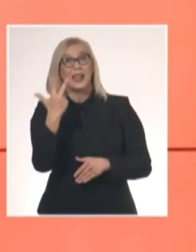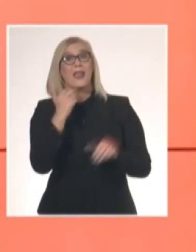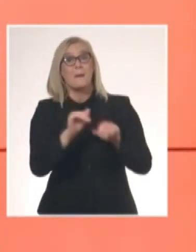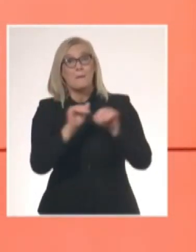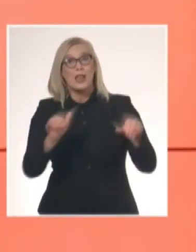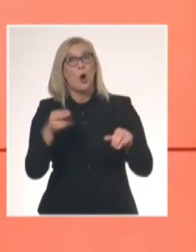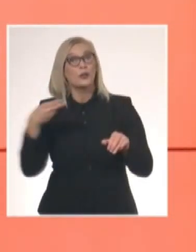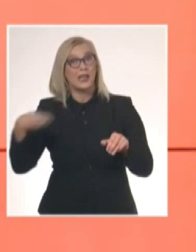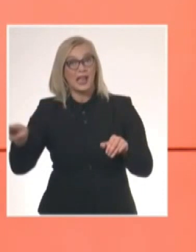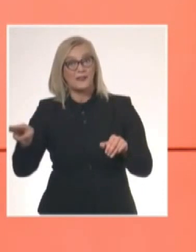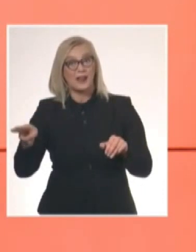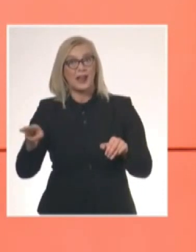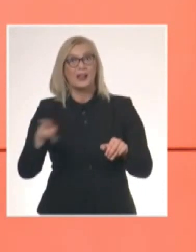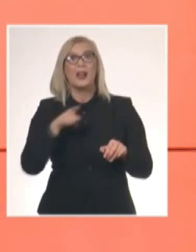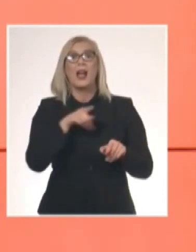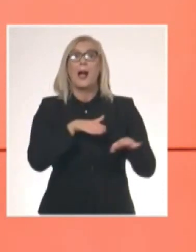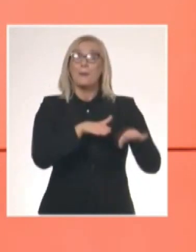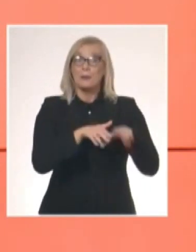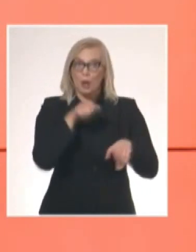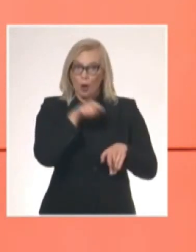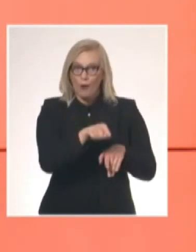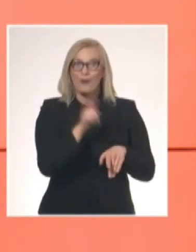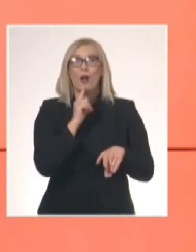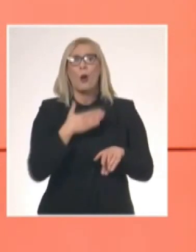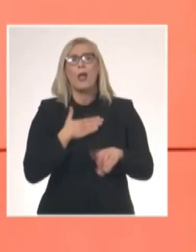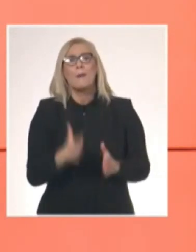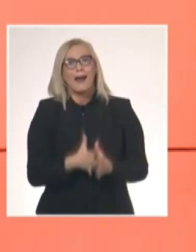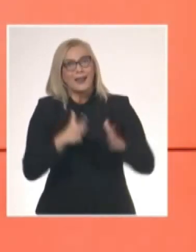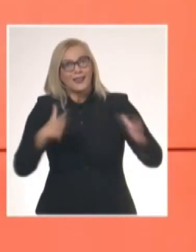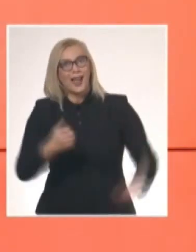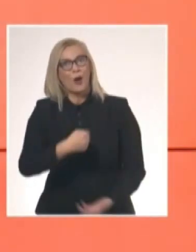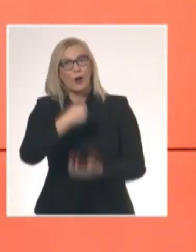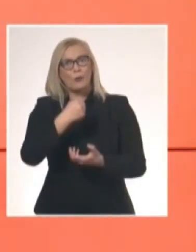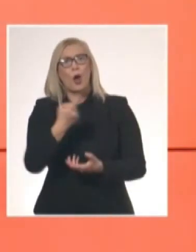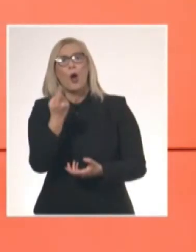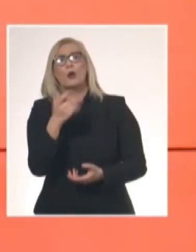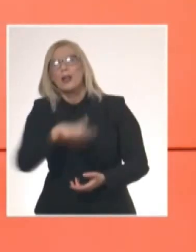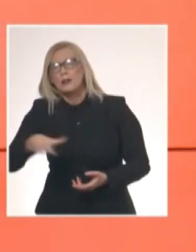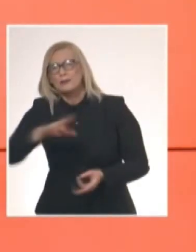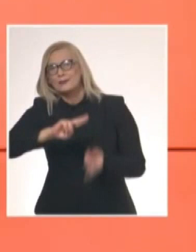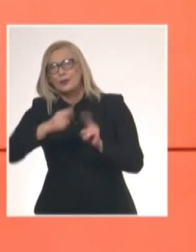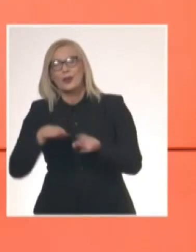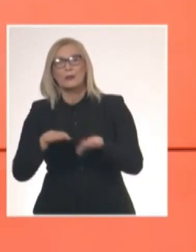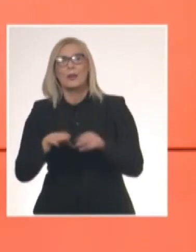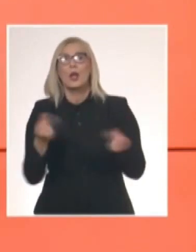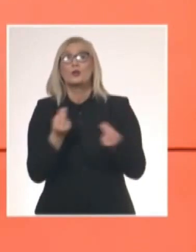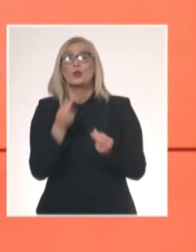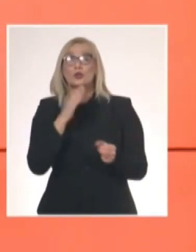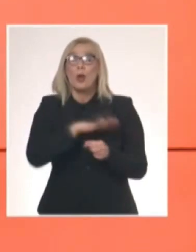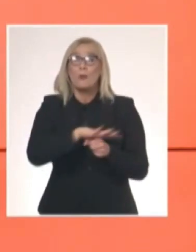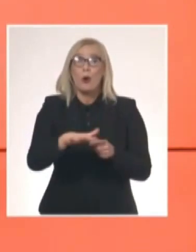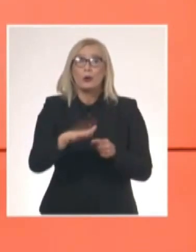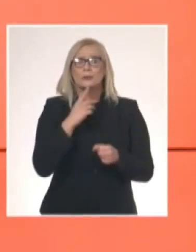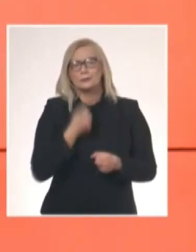pagën minimale, tha Ministrja e Punës dhe Politikës Sociale Jovana Trençevska në konferencën e sot me për media, ku prezentoi